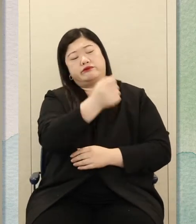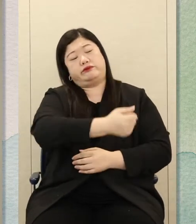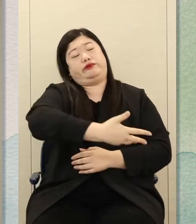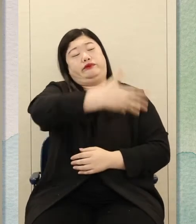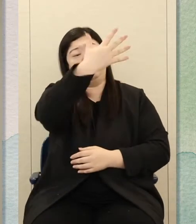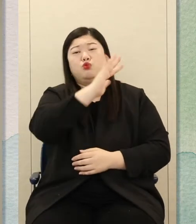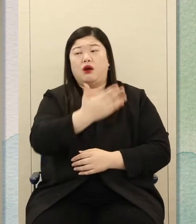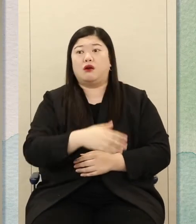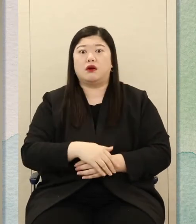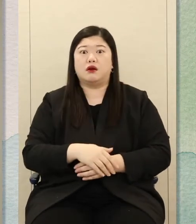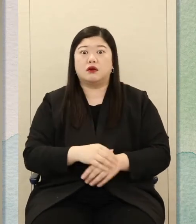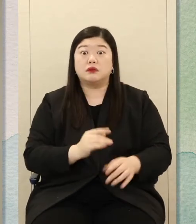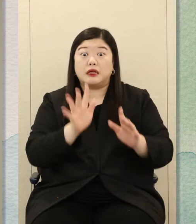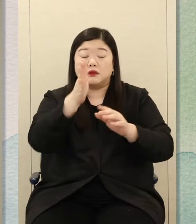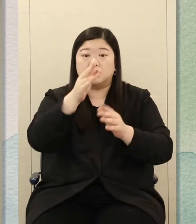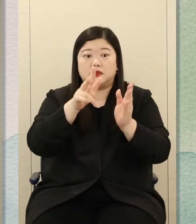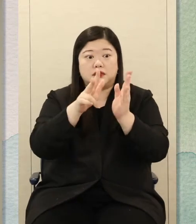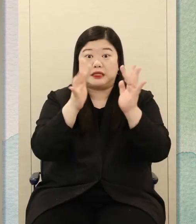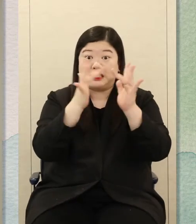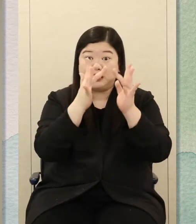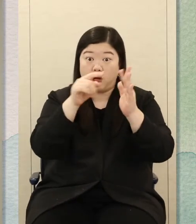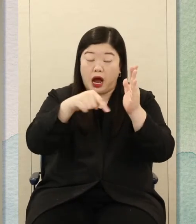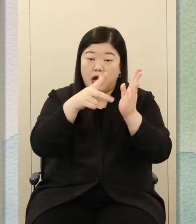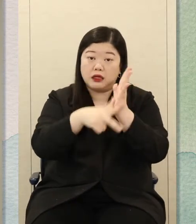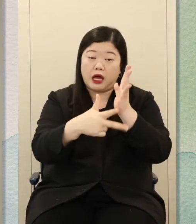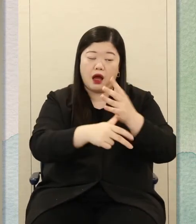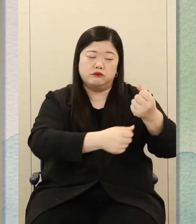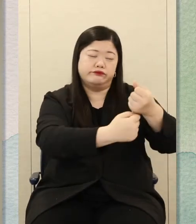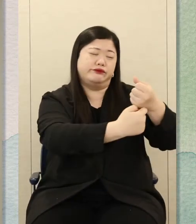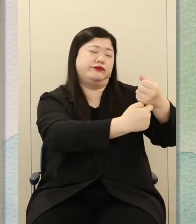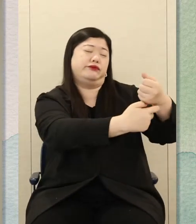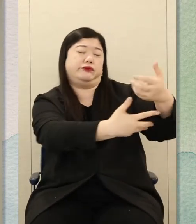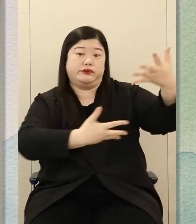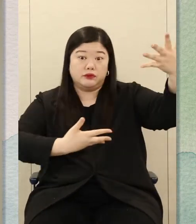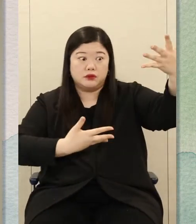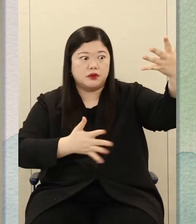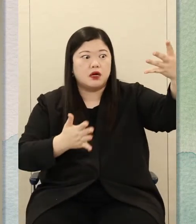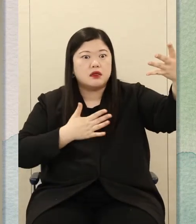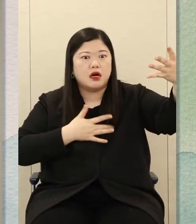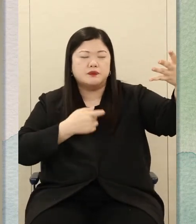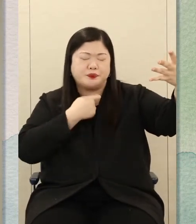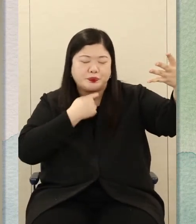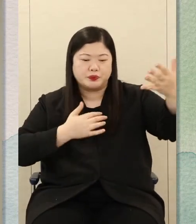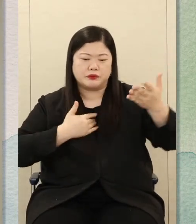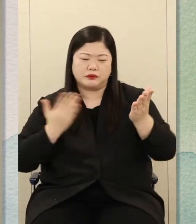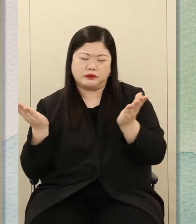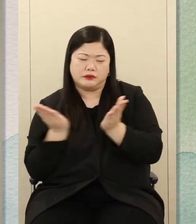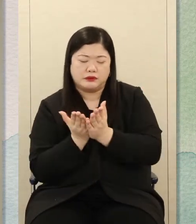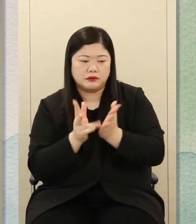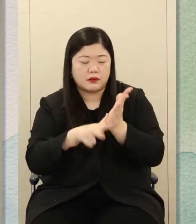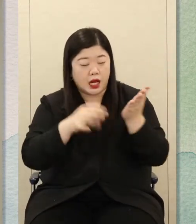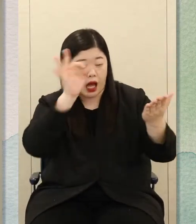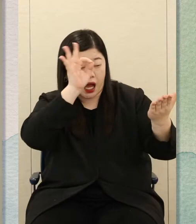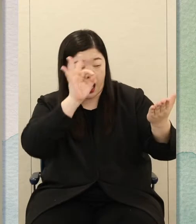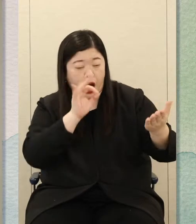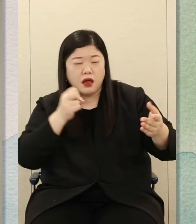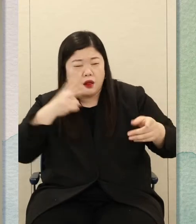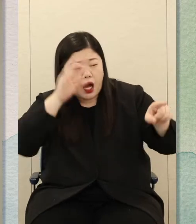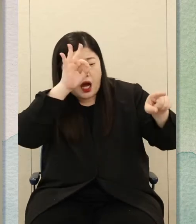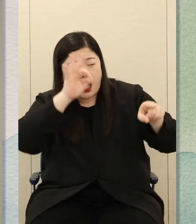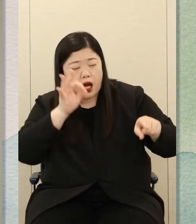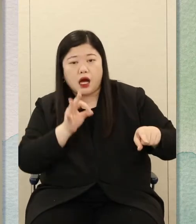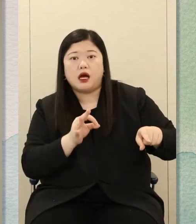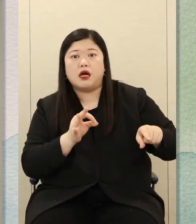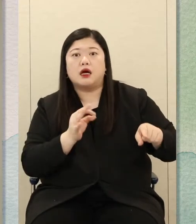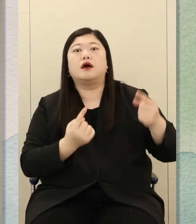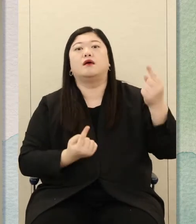나와요. 그래서 뭐가 진짜인지 잘 모르겠어요. 그래서 저희가 편집된 정보를 통해서 세계를